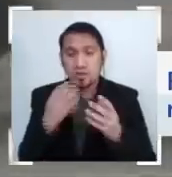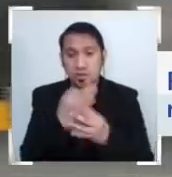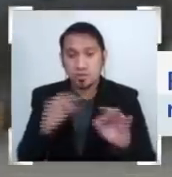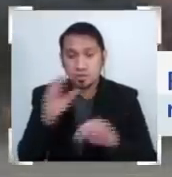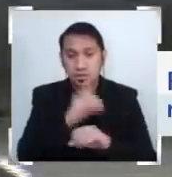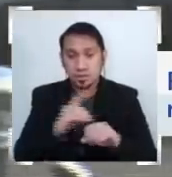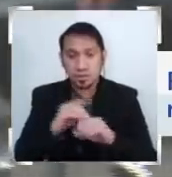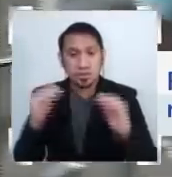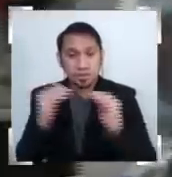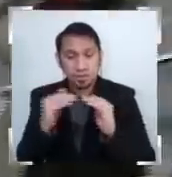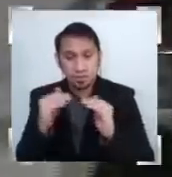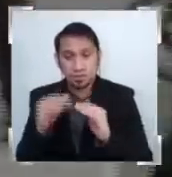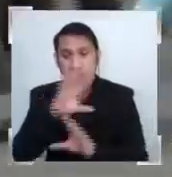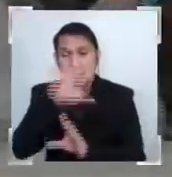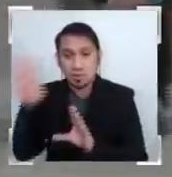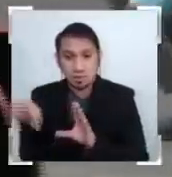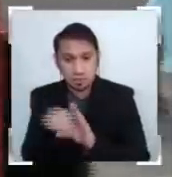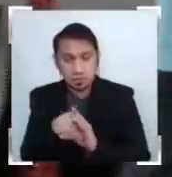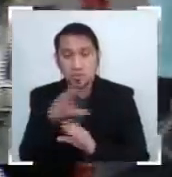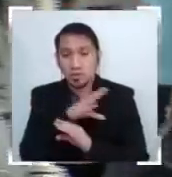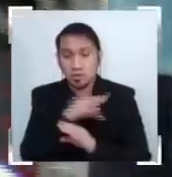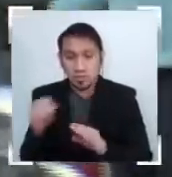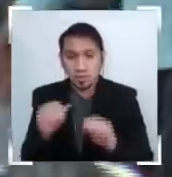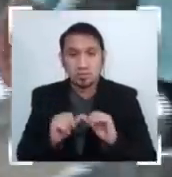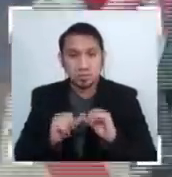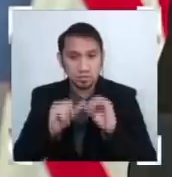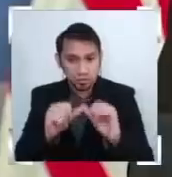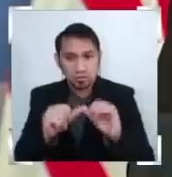equitable, inclusive at sustainable na mundo.